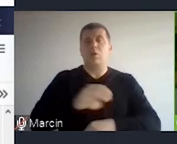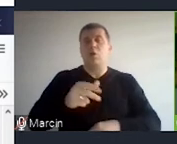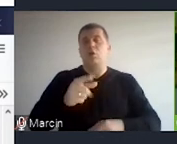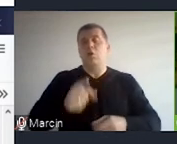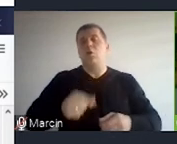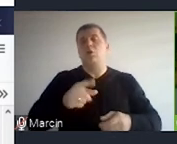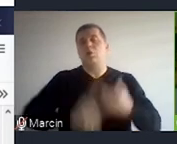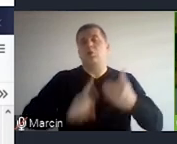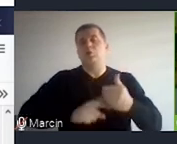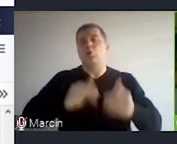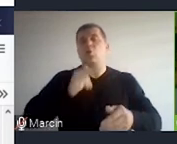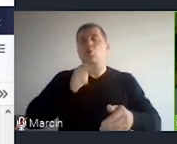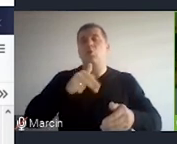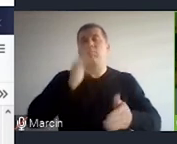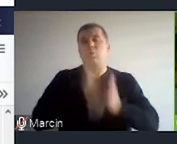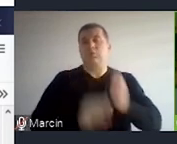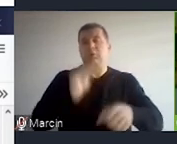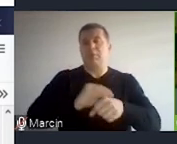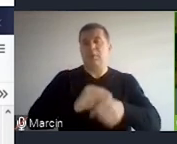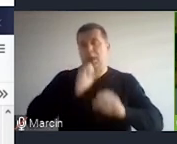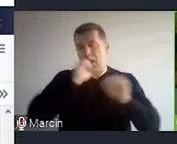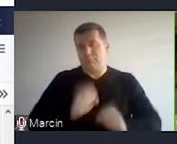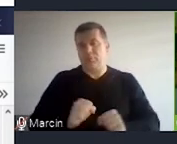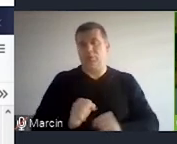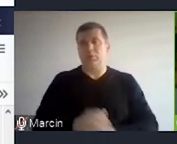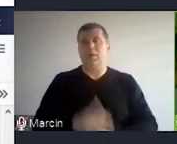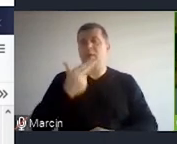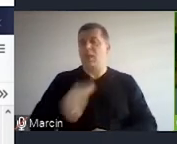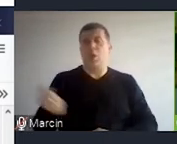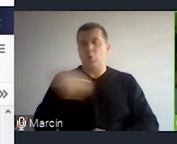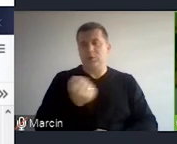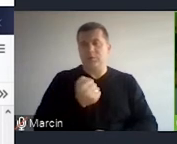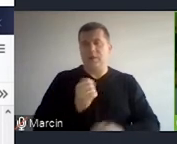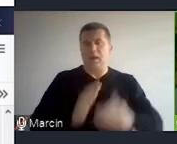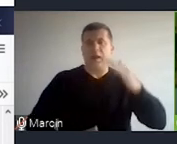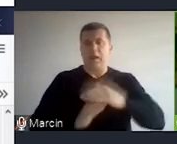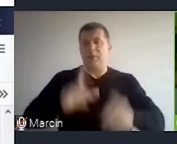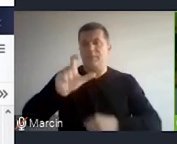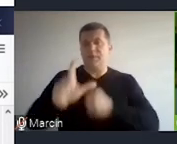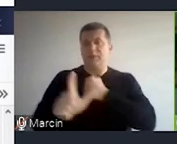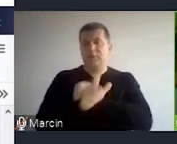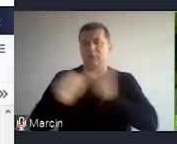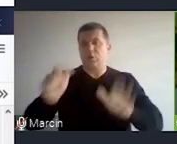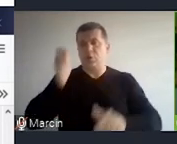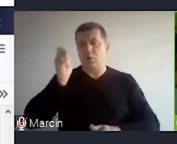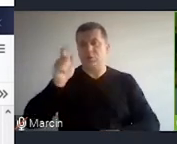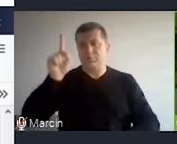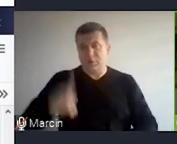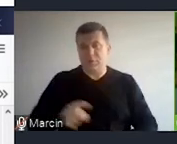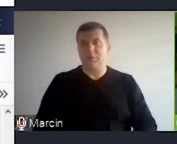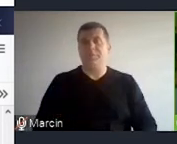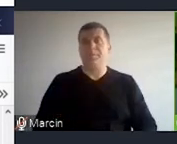uproszczonymi metodami. I absolutnie nie używajcie limitu 276 godzin